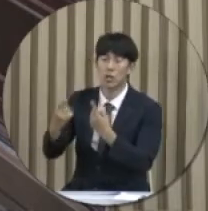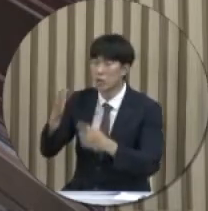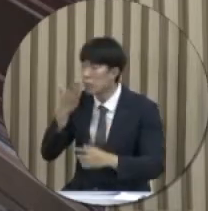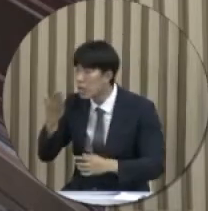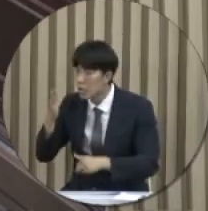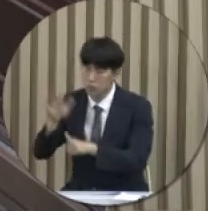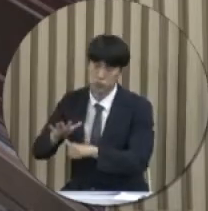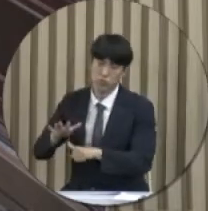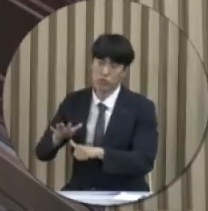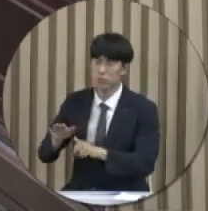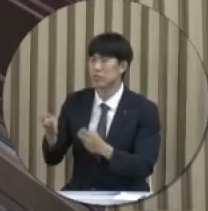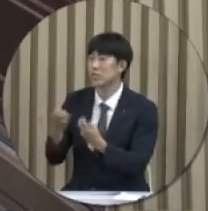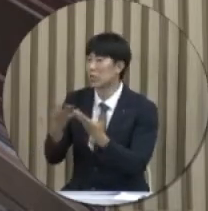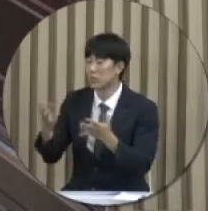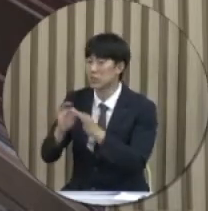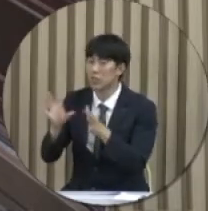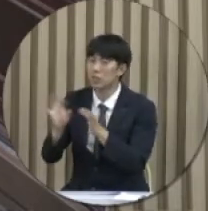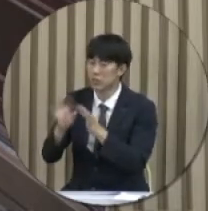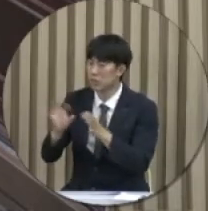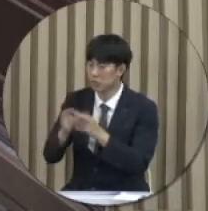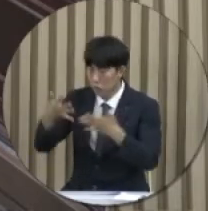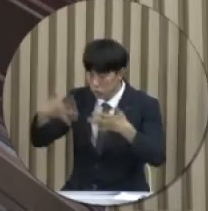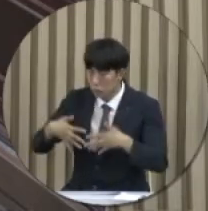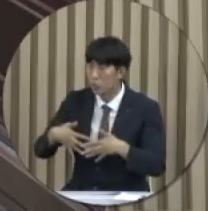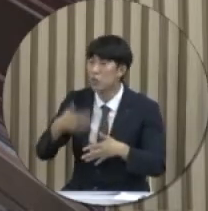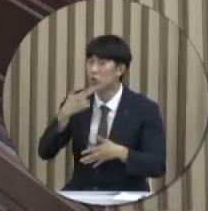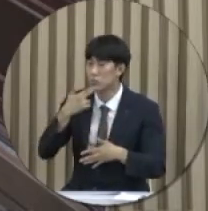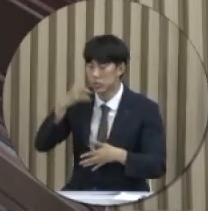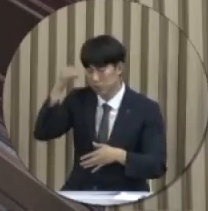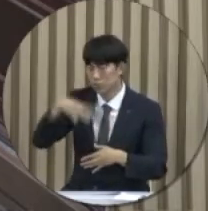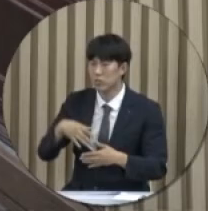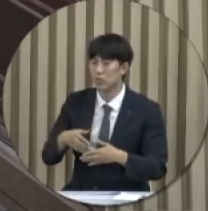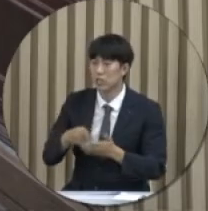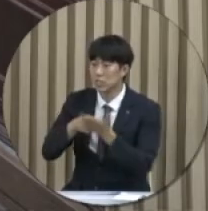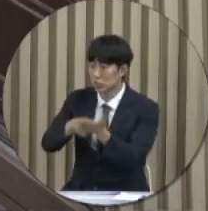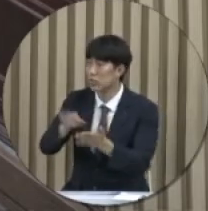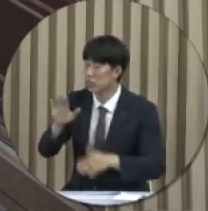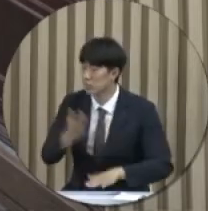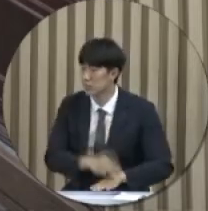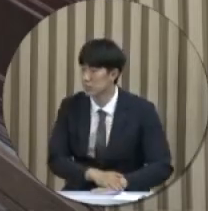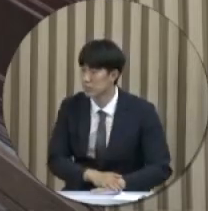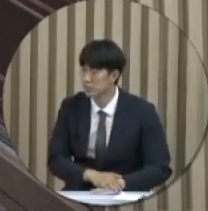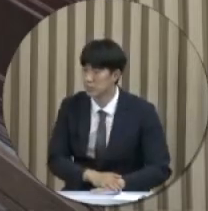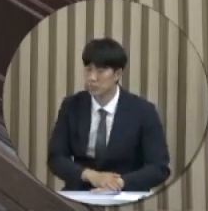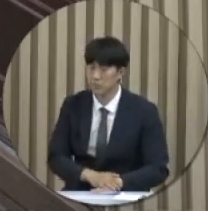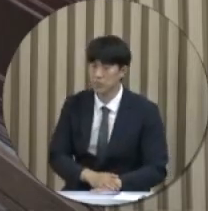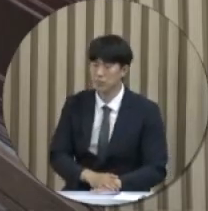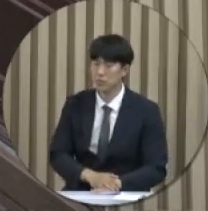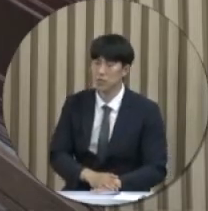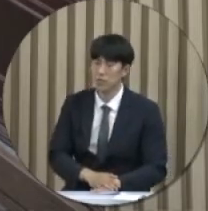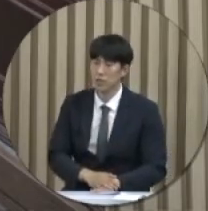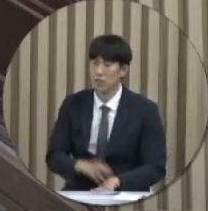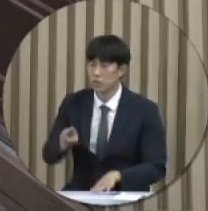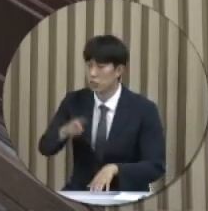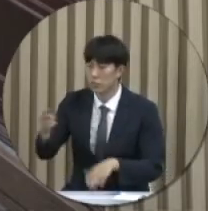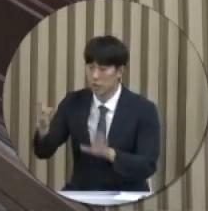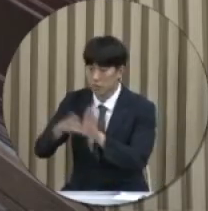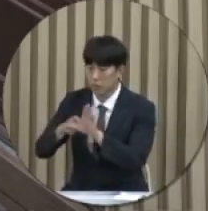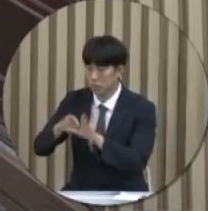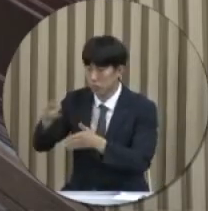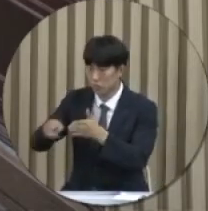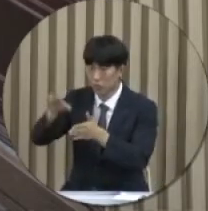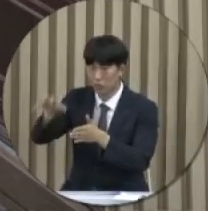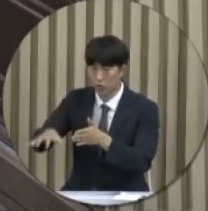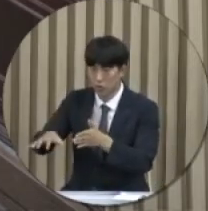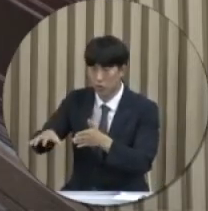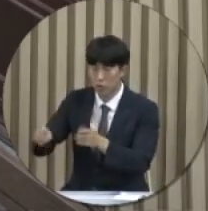얼마든지 할수 있는 여건이 된다고 생각합니다. 그게 뭐 아까 지하의 문제도 있고 역세권도 있고 그 옆에 지금 병점역 앞을